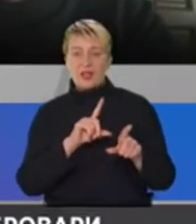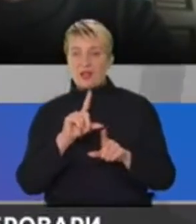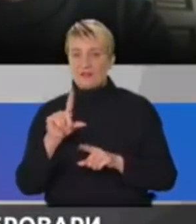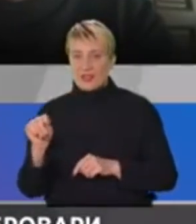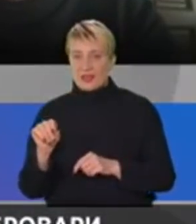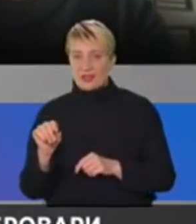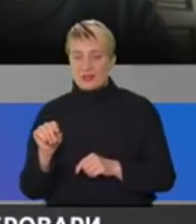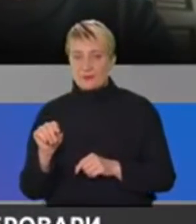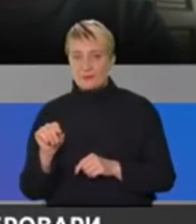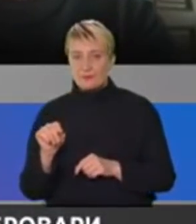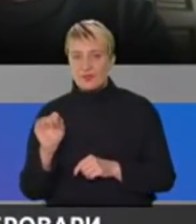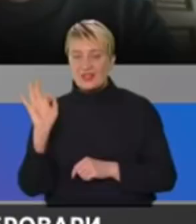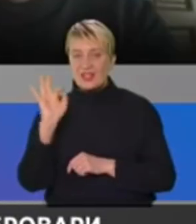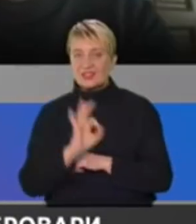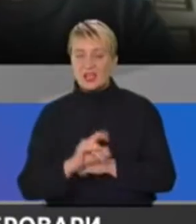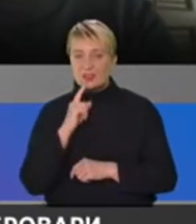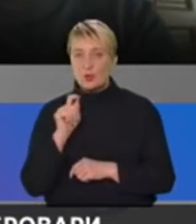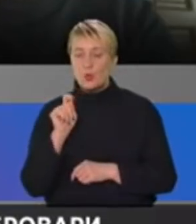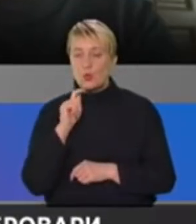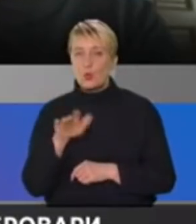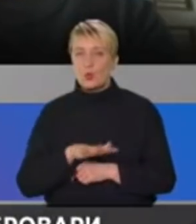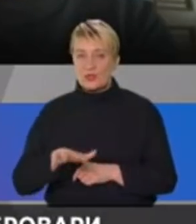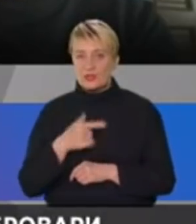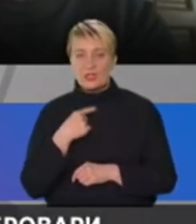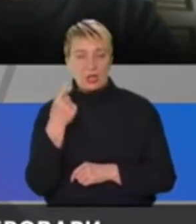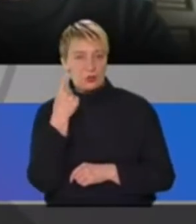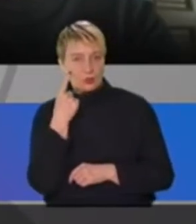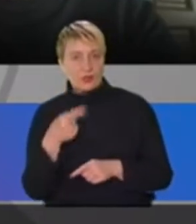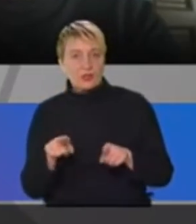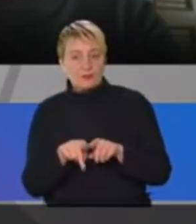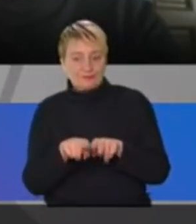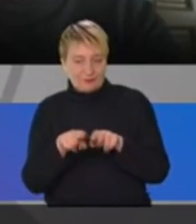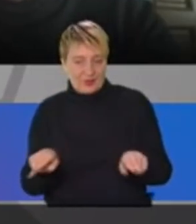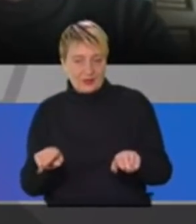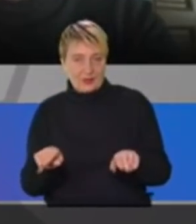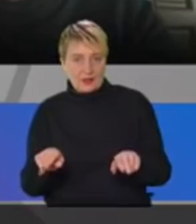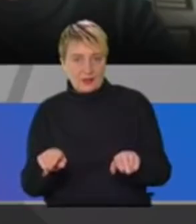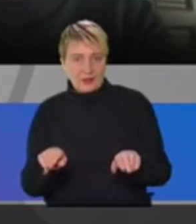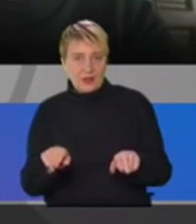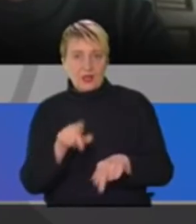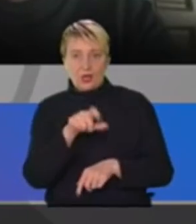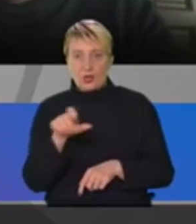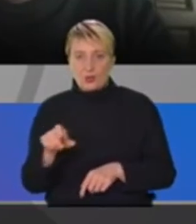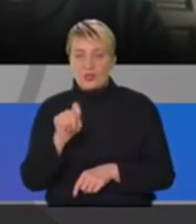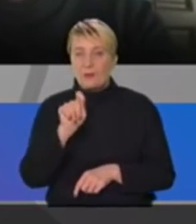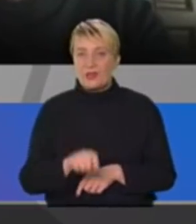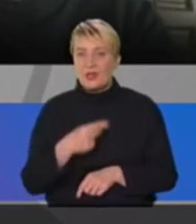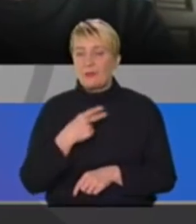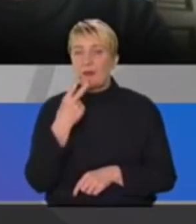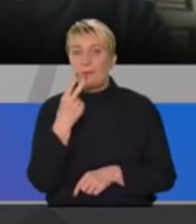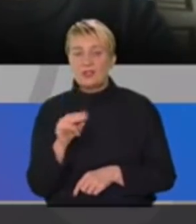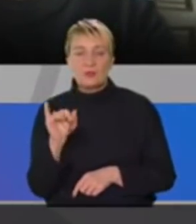Україну. Але я думаю, що якраз така кількість якраз людей приїхала, тому що ми бачимо